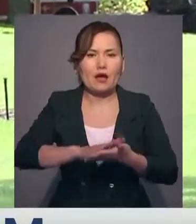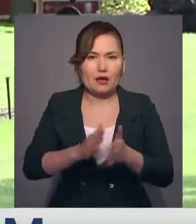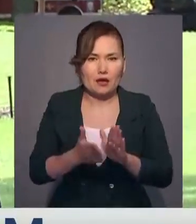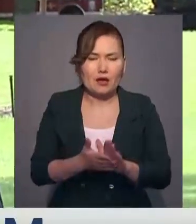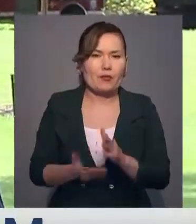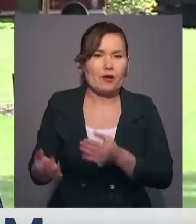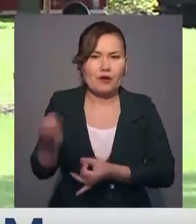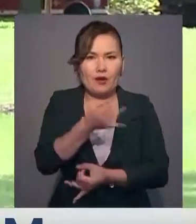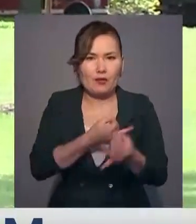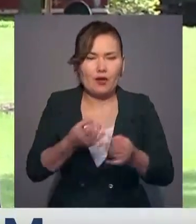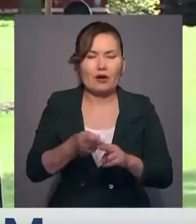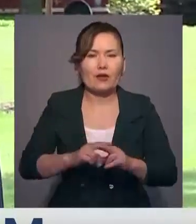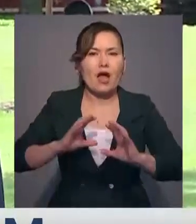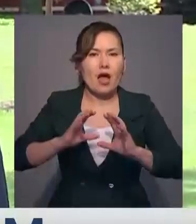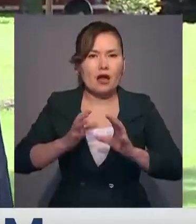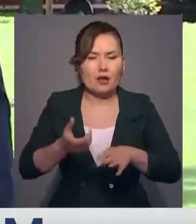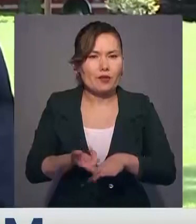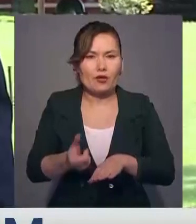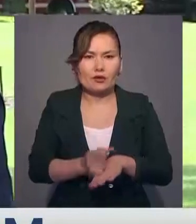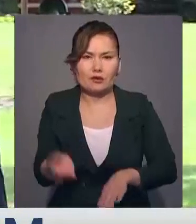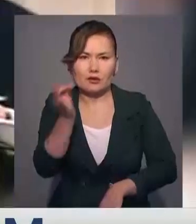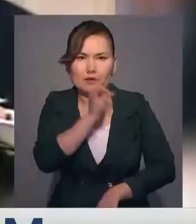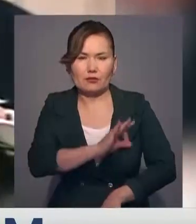алсақ, бұл бүкіл әлем үшін тиімді болар еді.